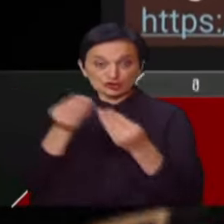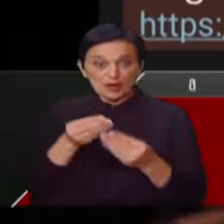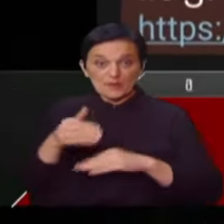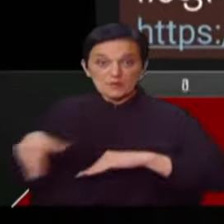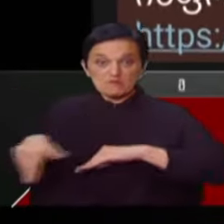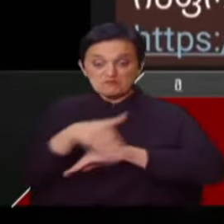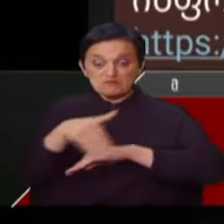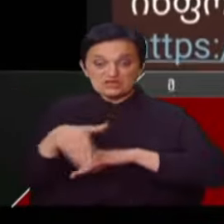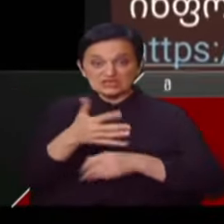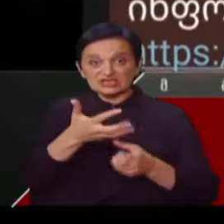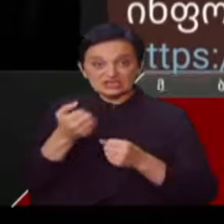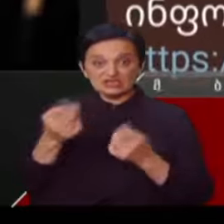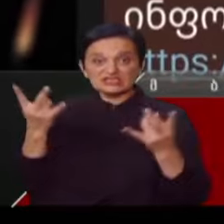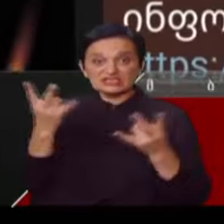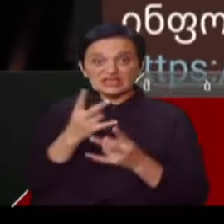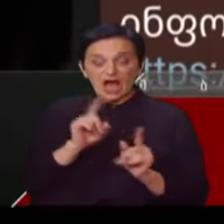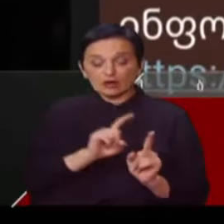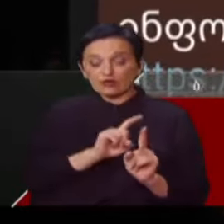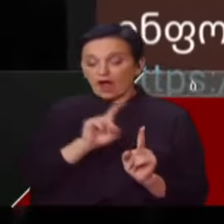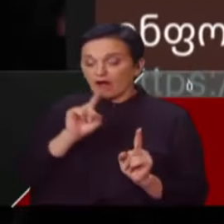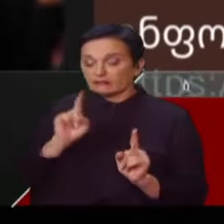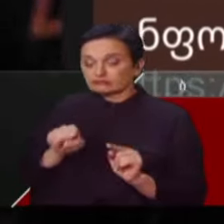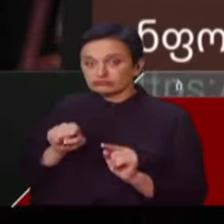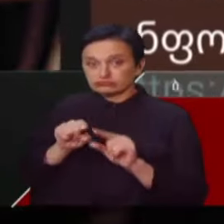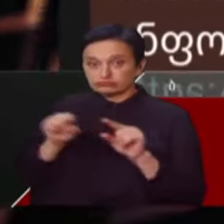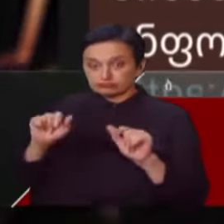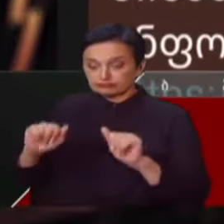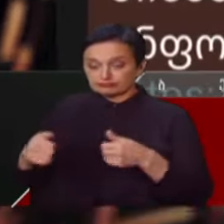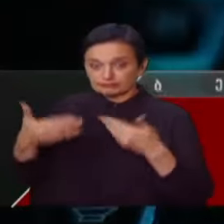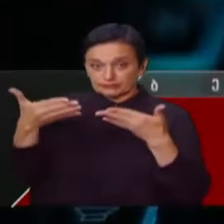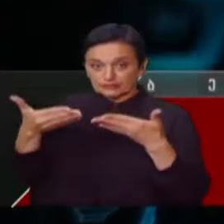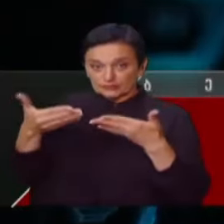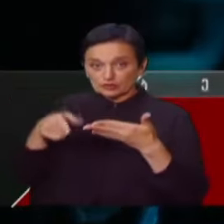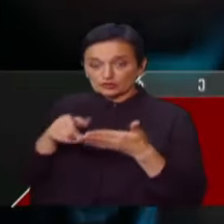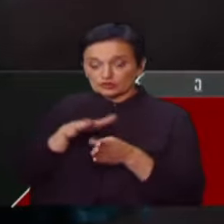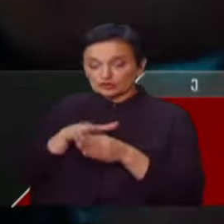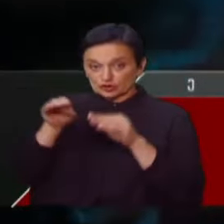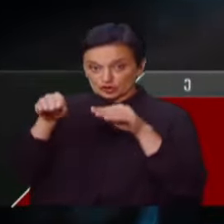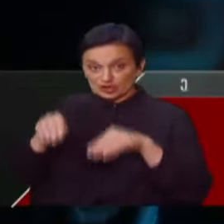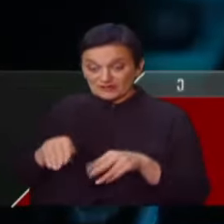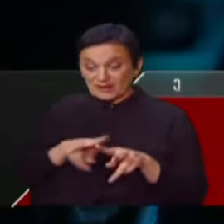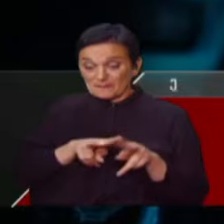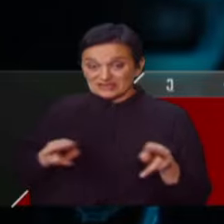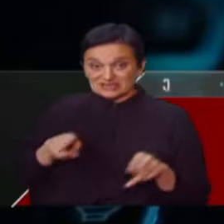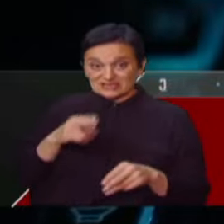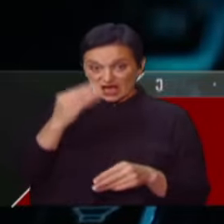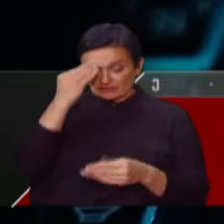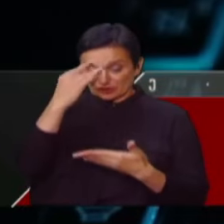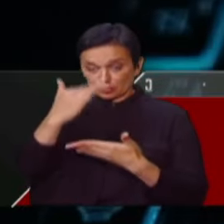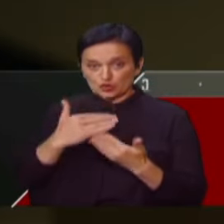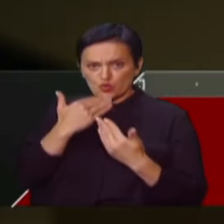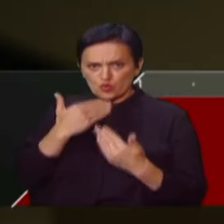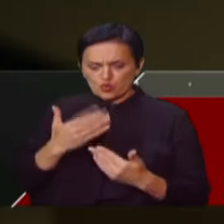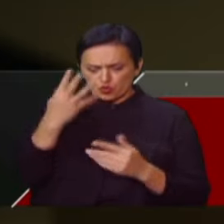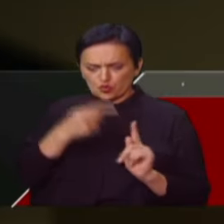მისამართზე მიიღოთ, საჭიროა გადახვიდეთ ბმულზე და შეავსოთ აუცილებელი მონაცემები. მსგავსი შინაარსის შეტყობინება უკანასკნელ